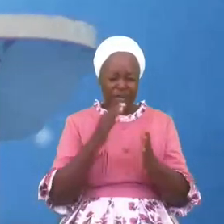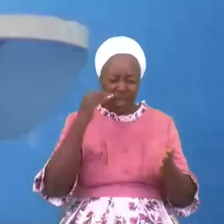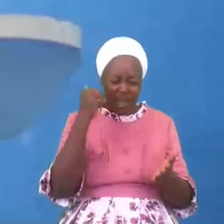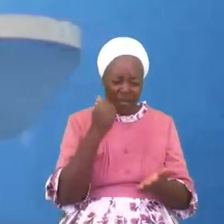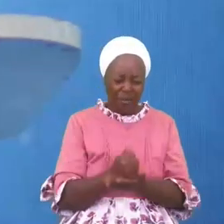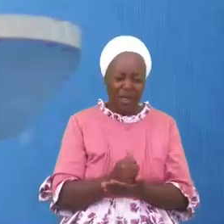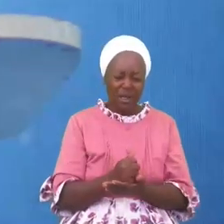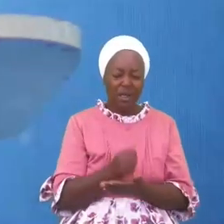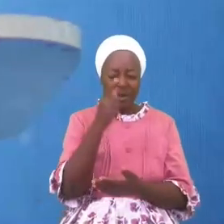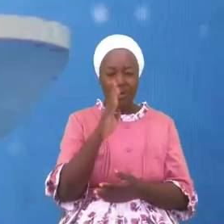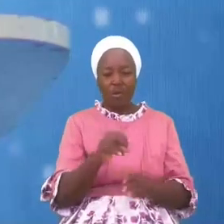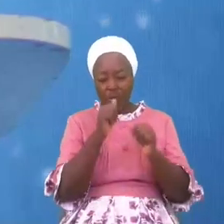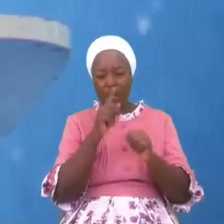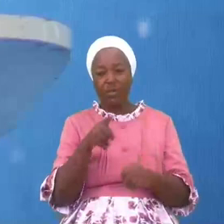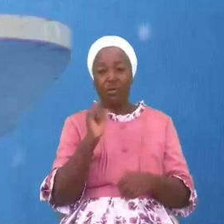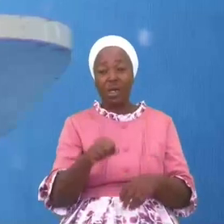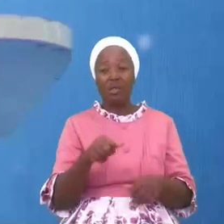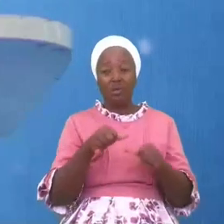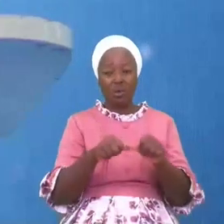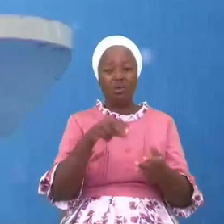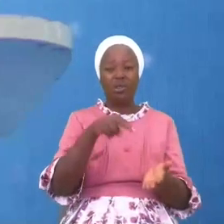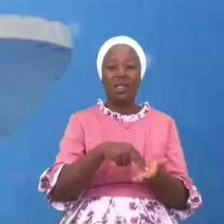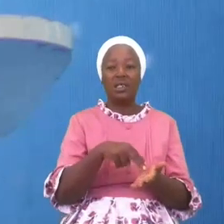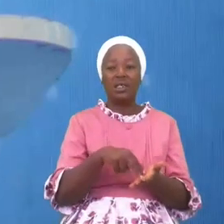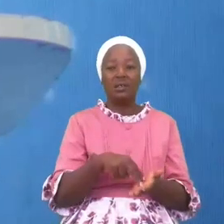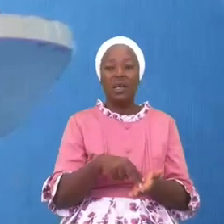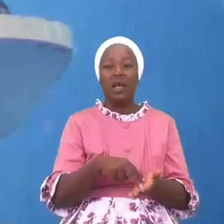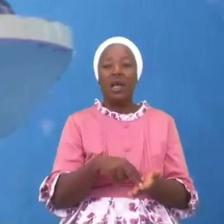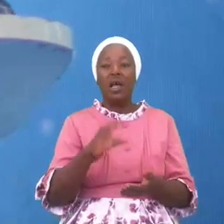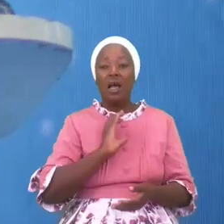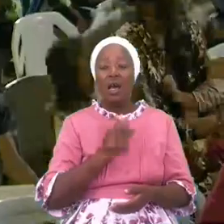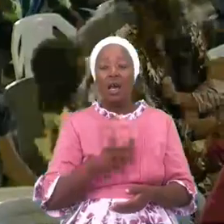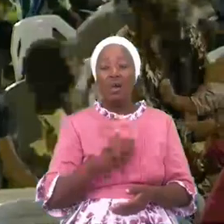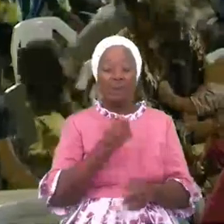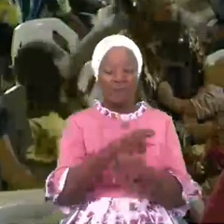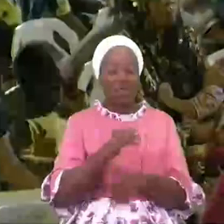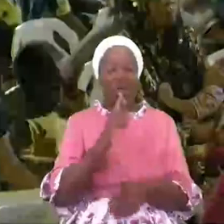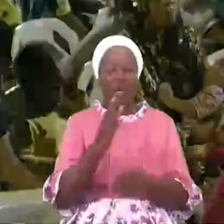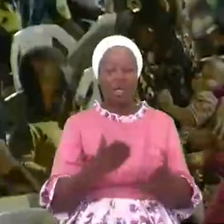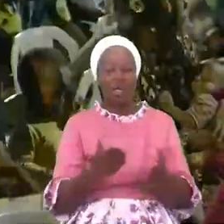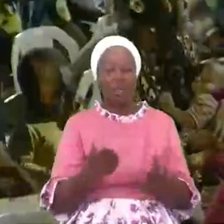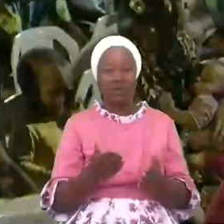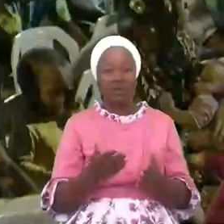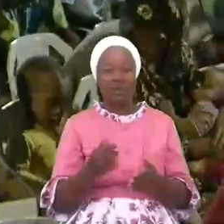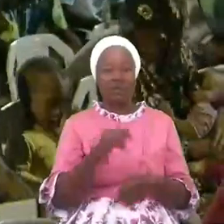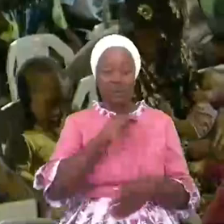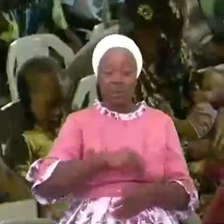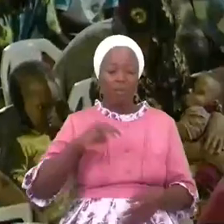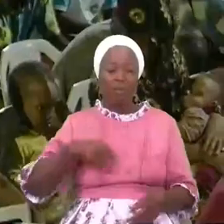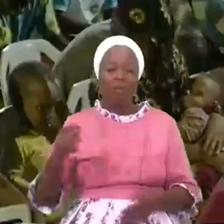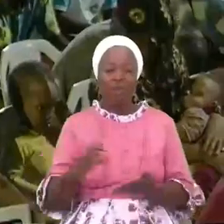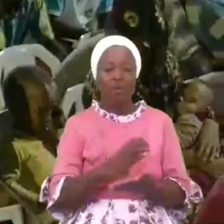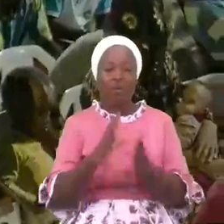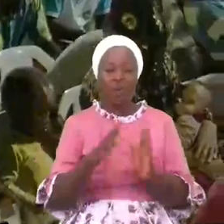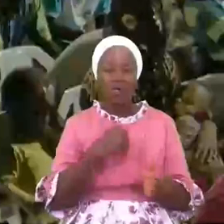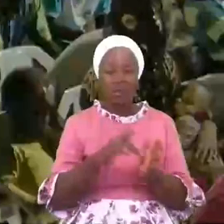Amen. Que Dieu vous bénisse toujours debout, le conseiller, les membres de la chorale, les